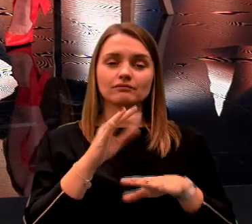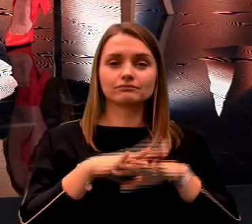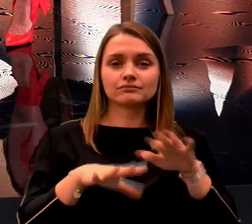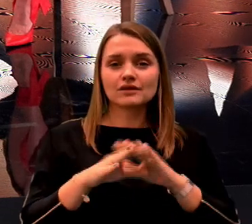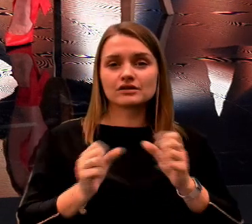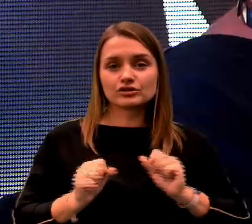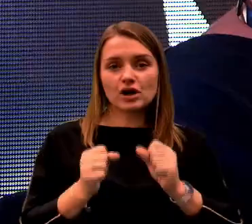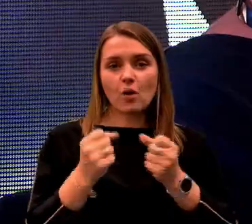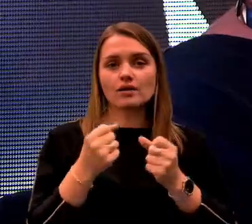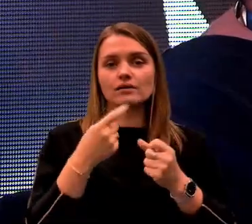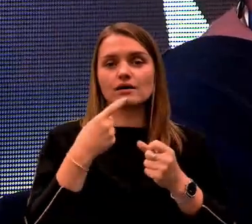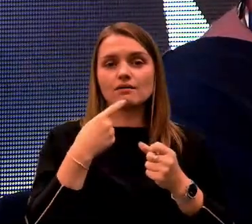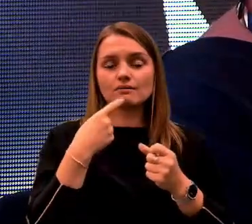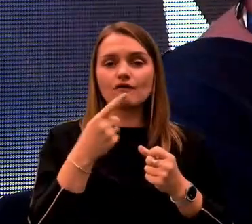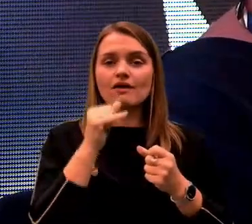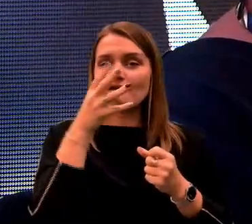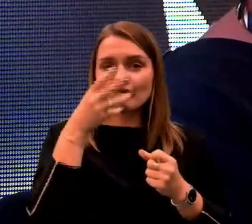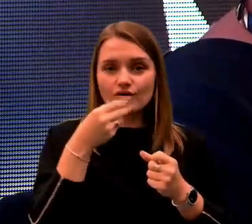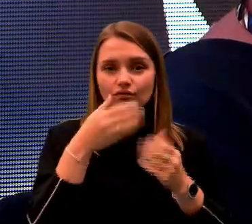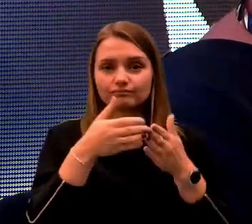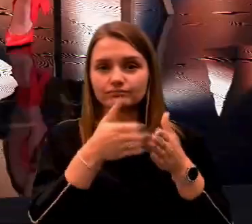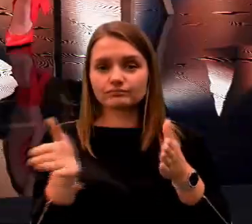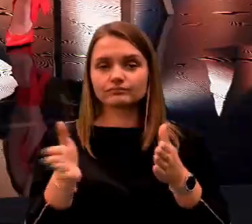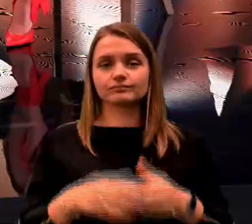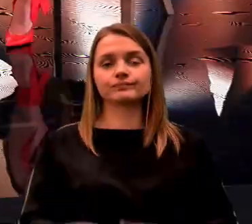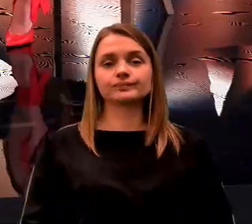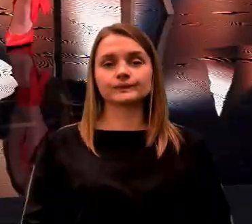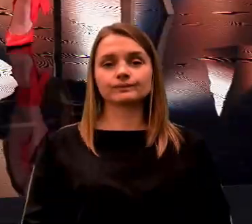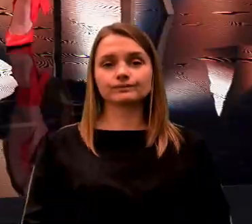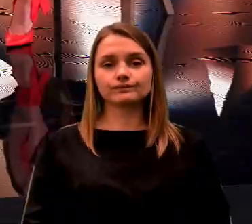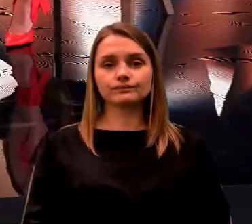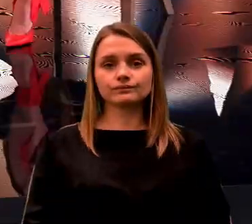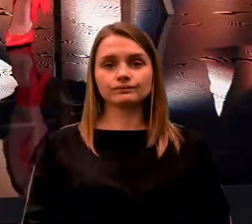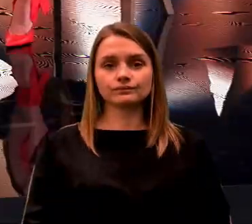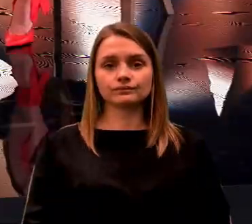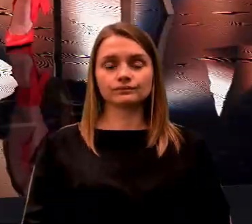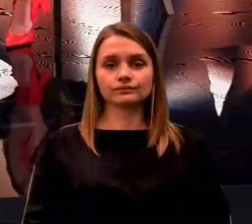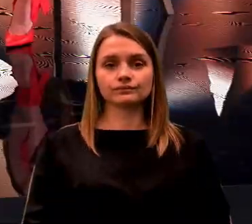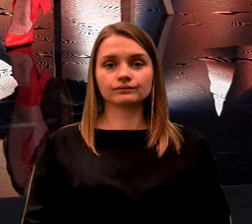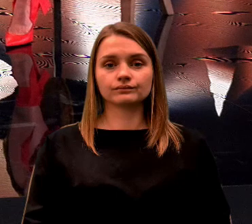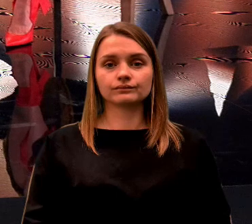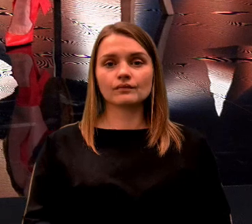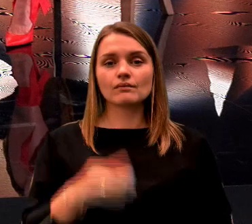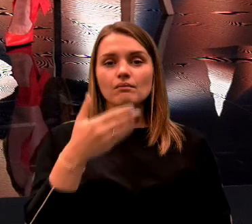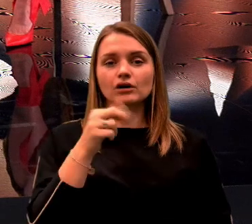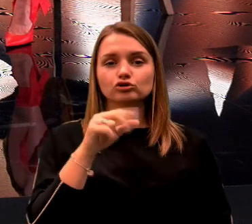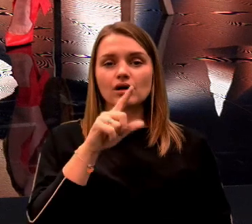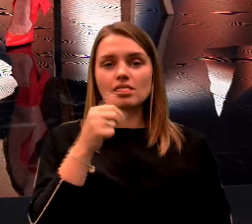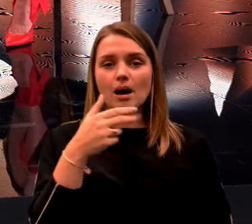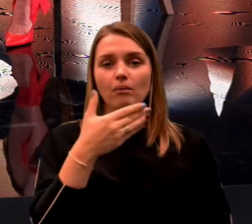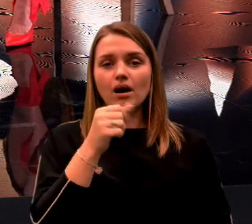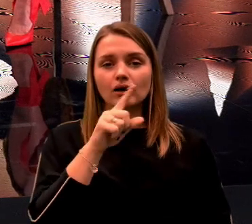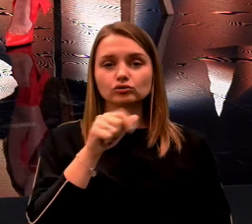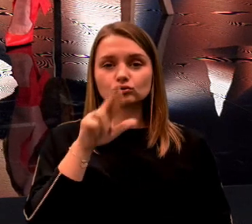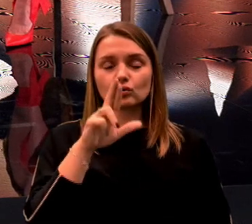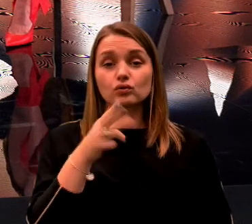społecznym szerzej niż tylko generowanie zysku dla akcjonariuszy. Tutaj mamy Marzenę Mazur, której głos pewnie